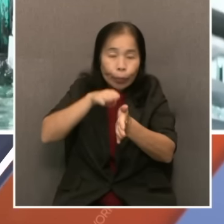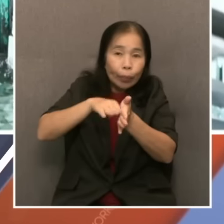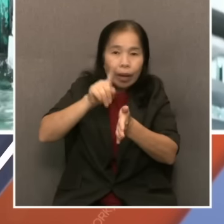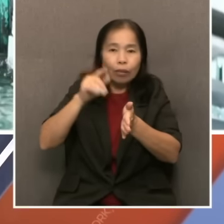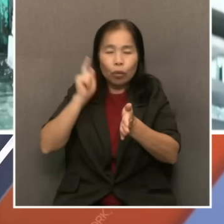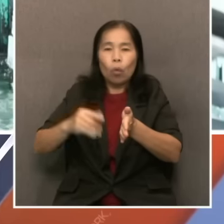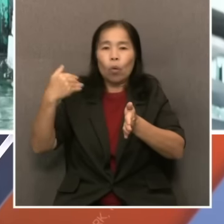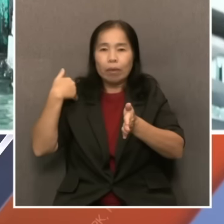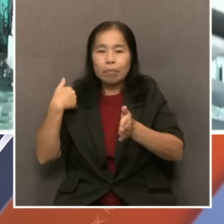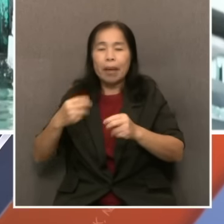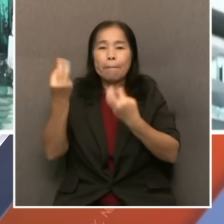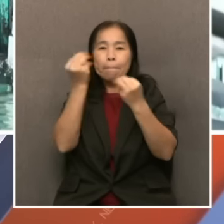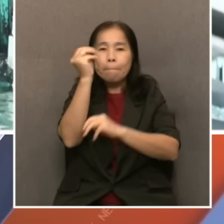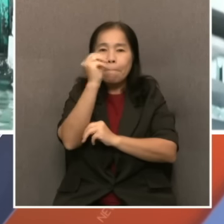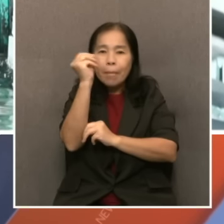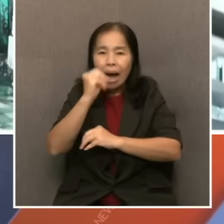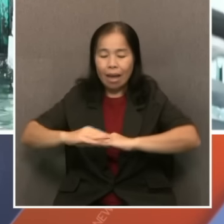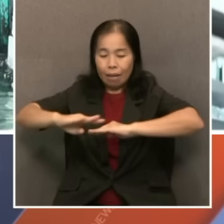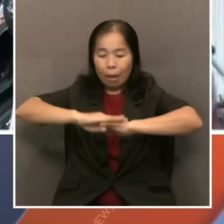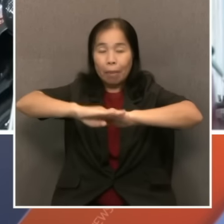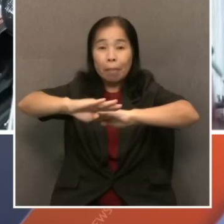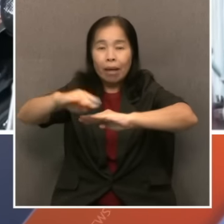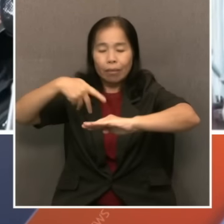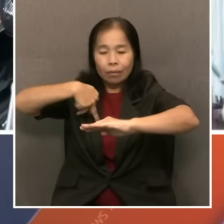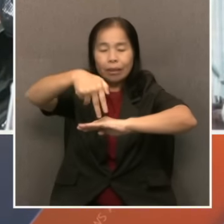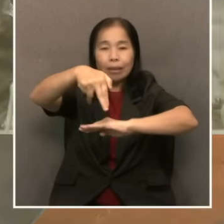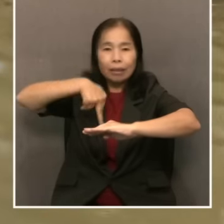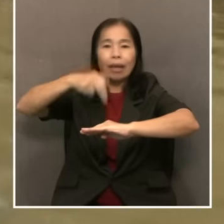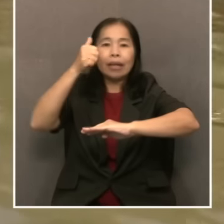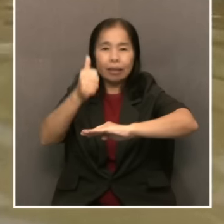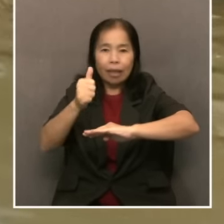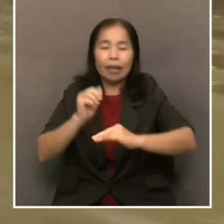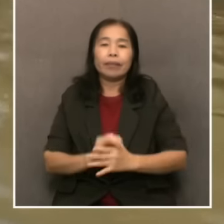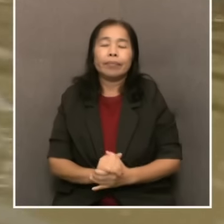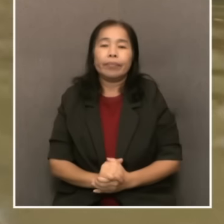ไม้เพื่อให้คนในชุมชนเนี่ยเข้าออกได้สะดวกมากยิ่งขึ้นค่ะ